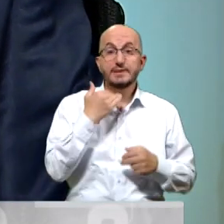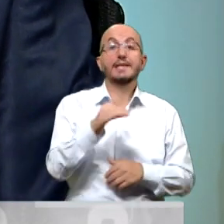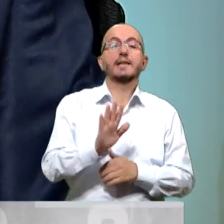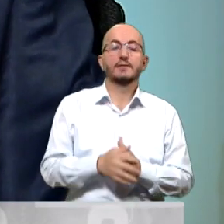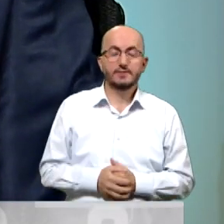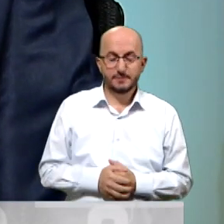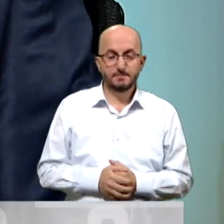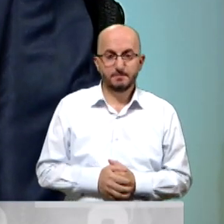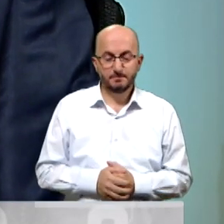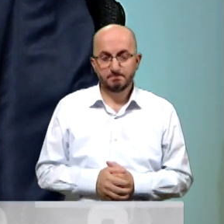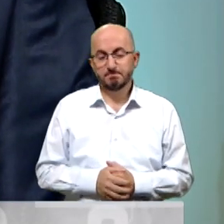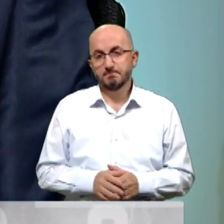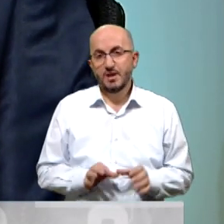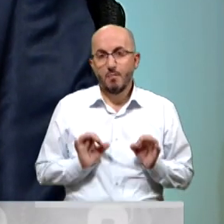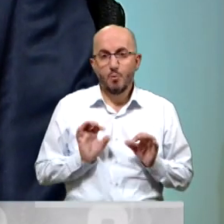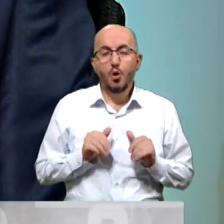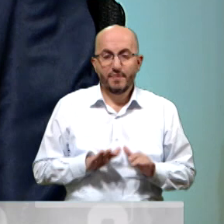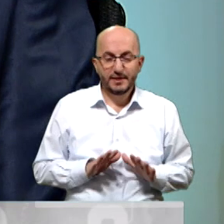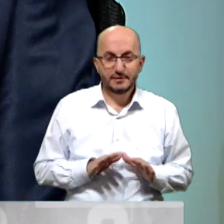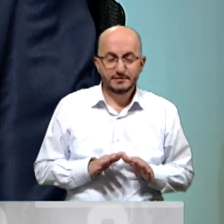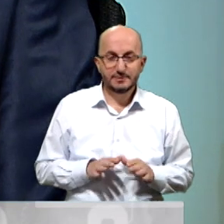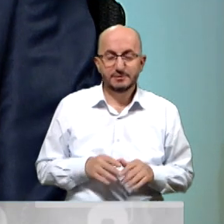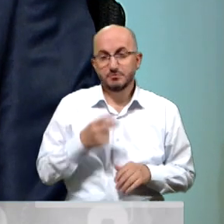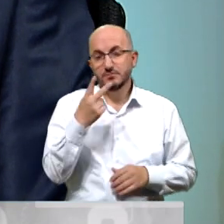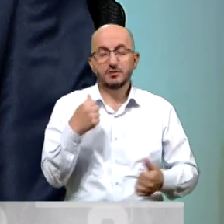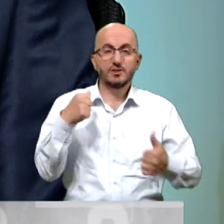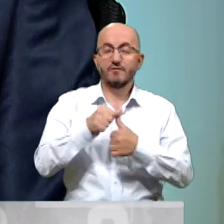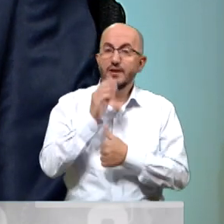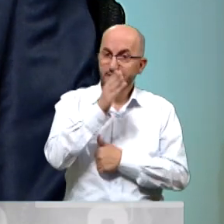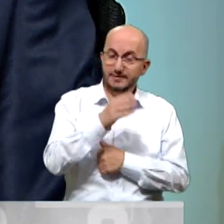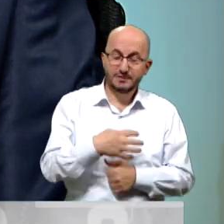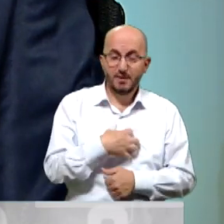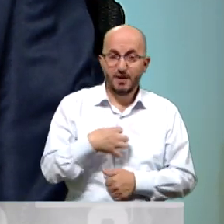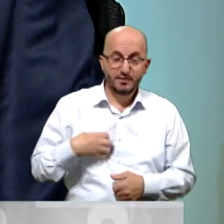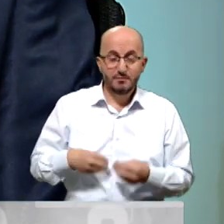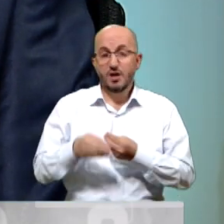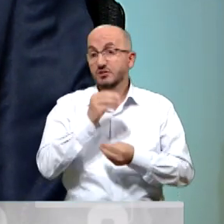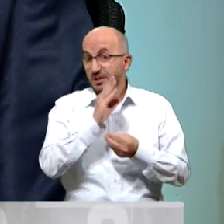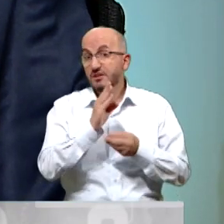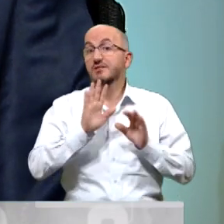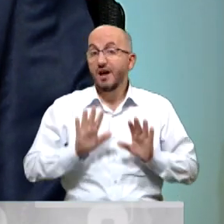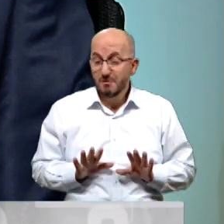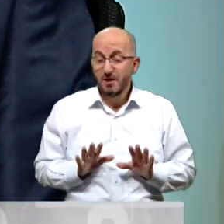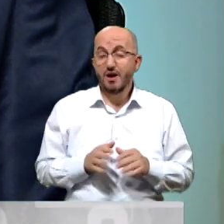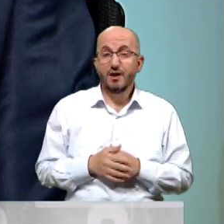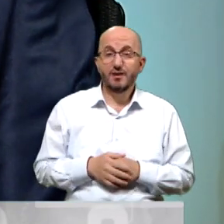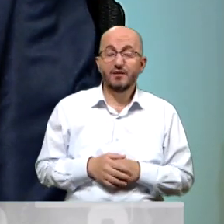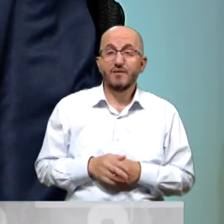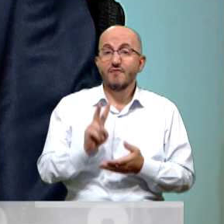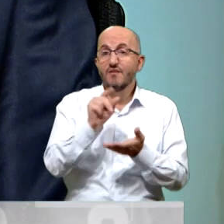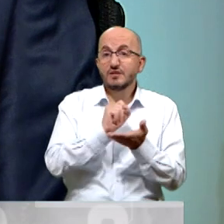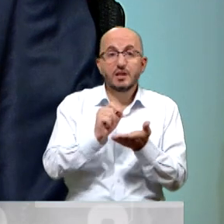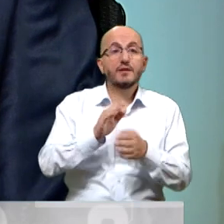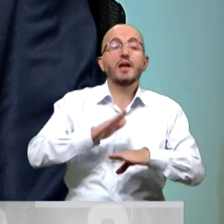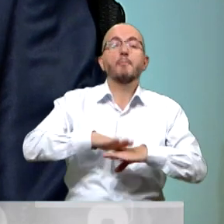değildir. Böyle değil de ben 2 defa gittim. Annem de hacca gidecekti ama ne vasiyet etti ki